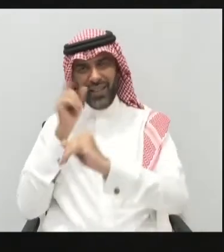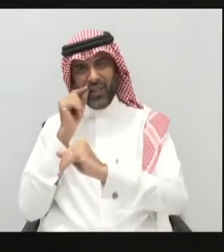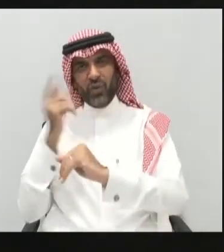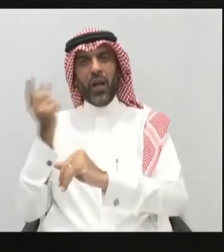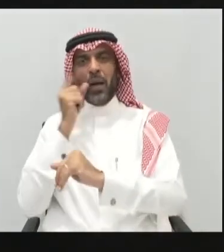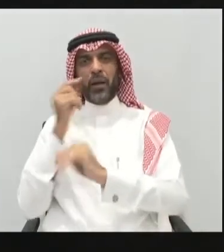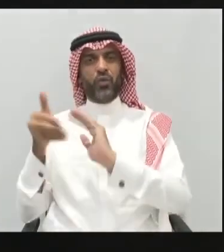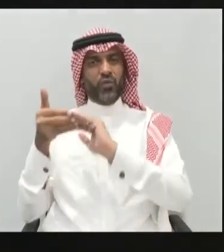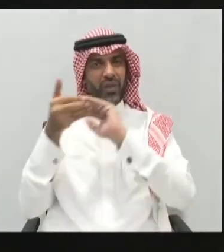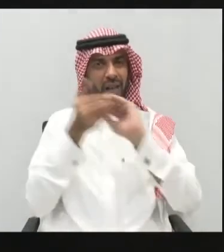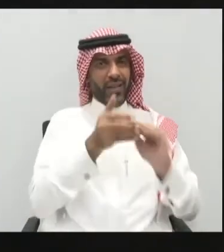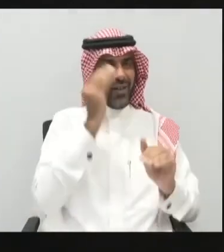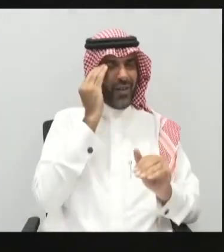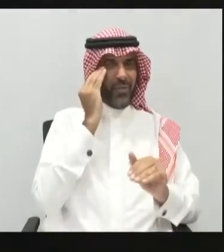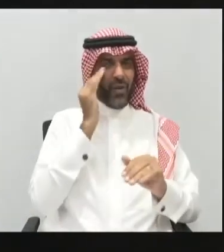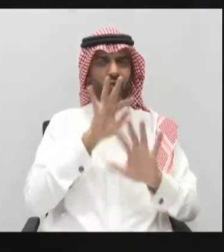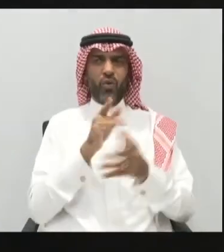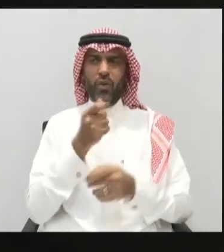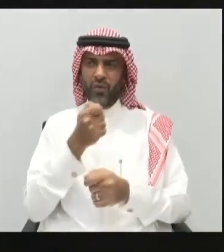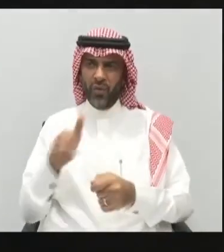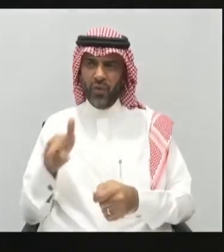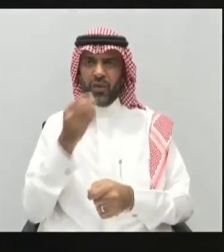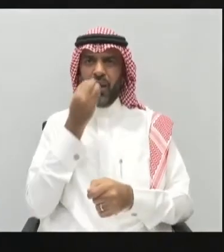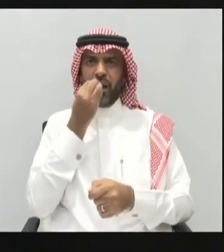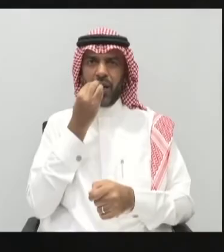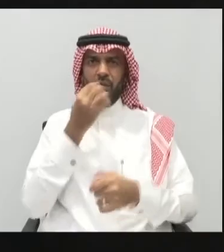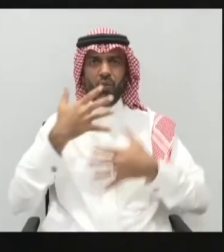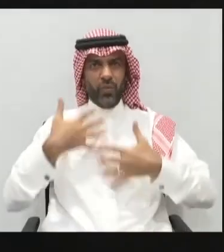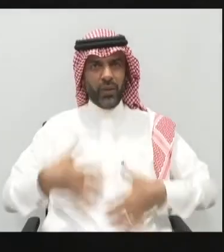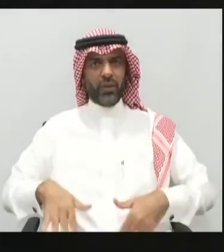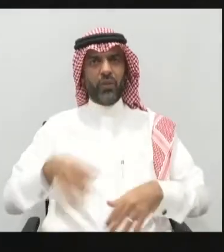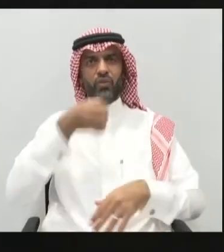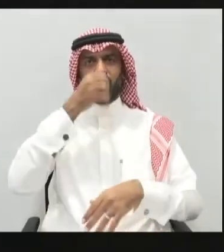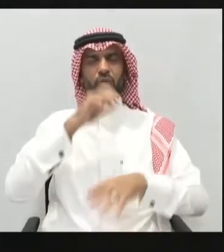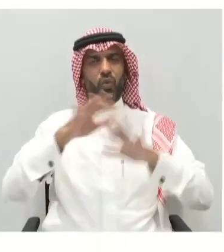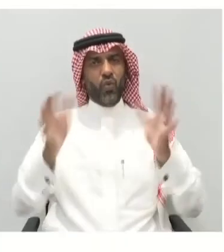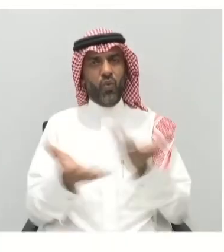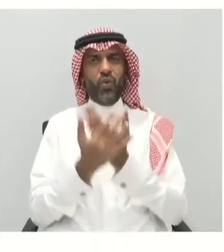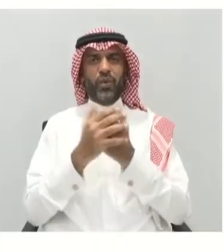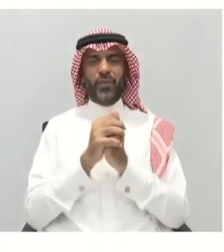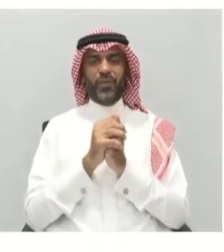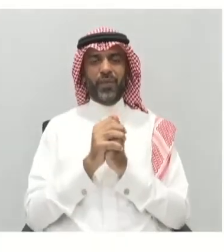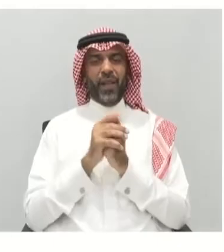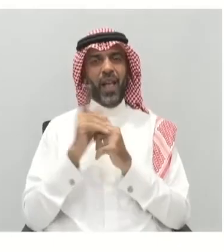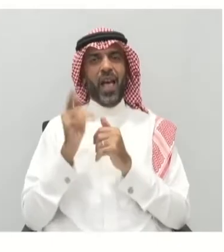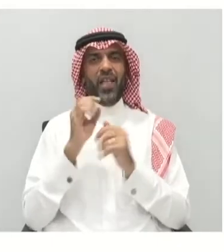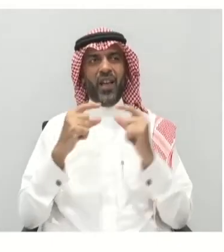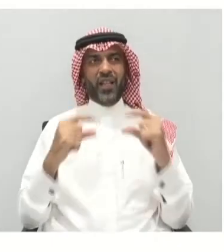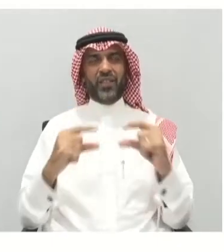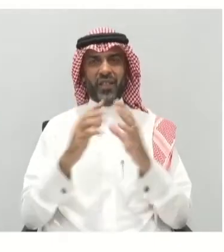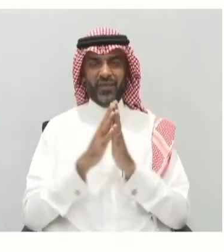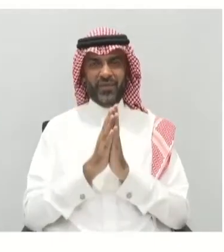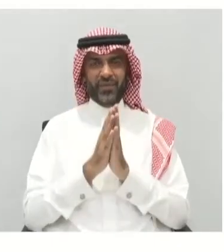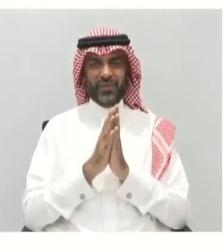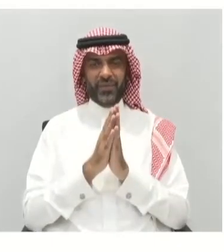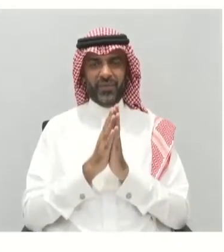كان في المصرف او الماكل او المشرب او غير غير من الاشياء طيب انا اعطيت اعطيت